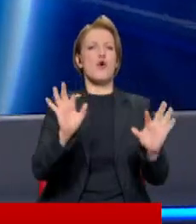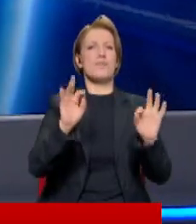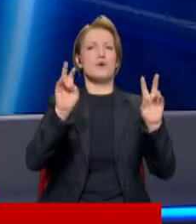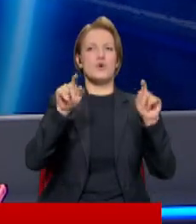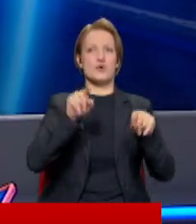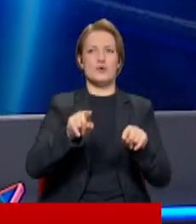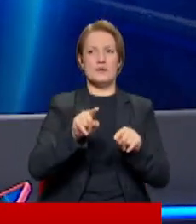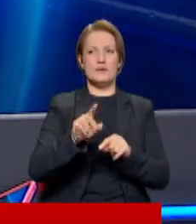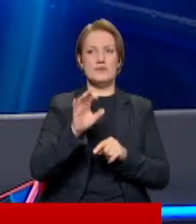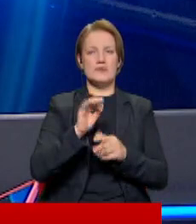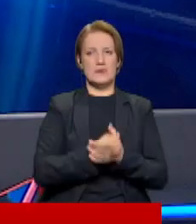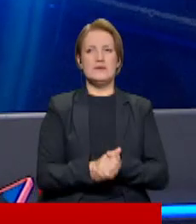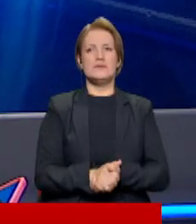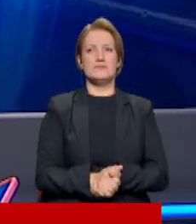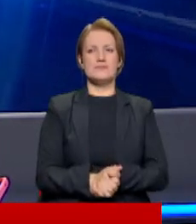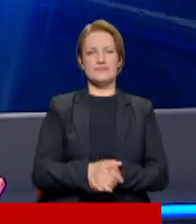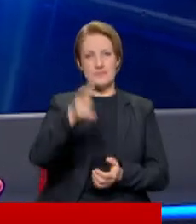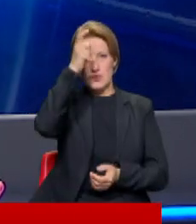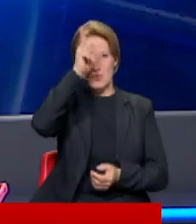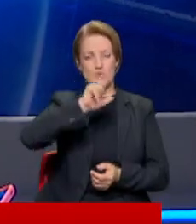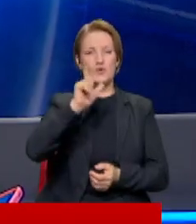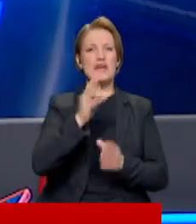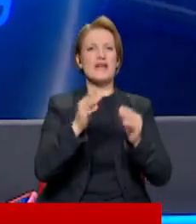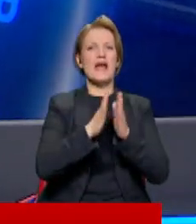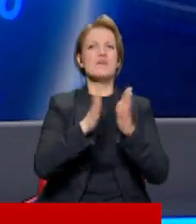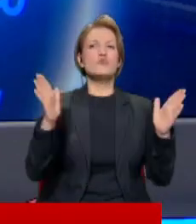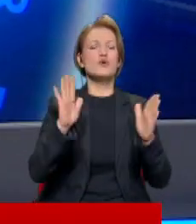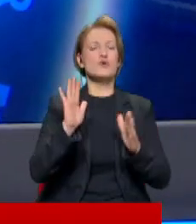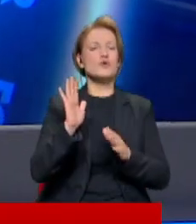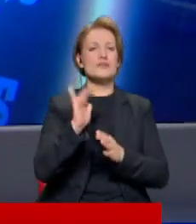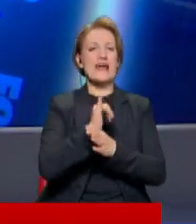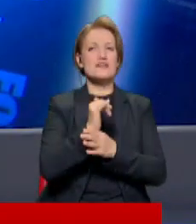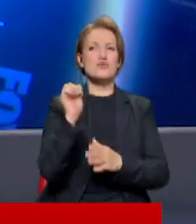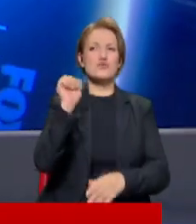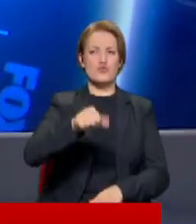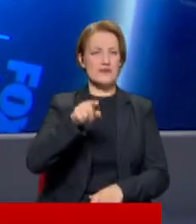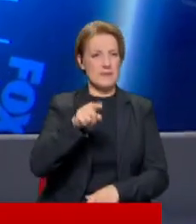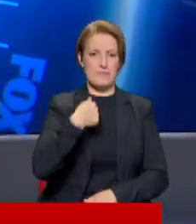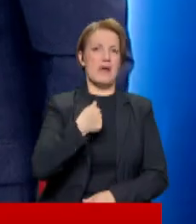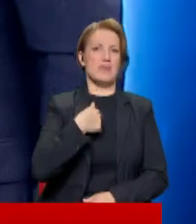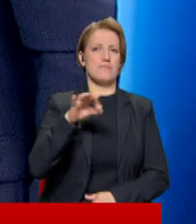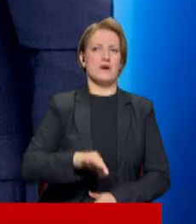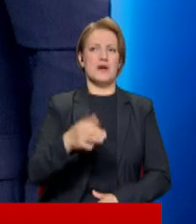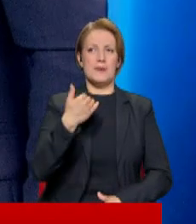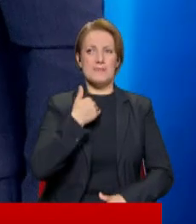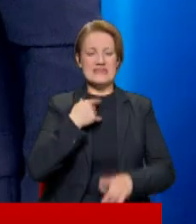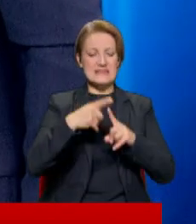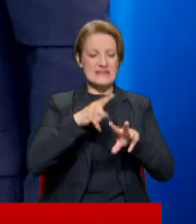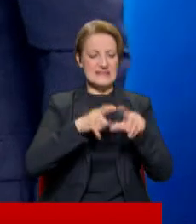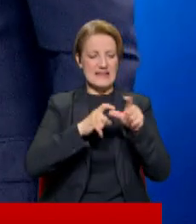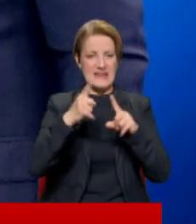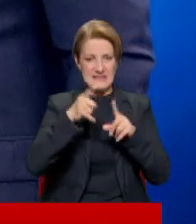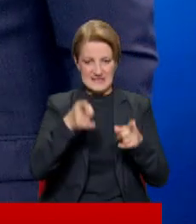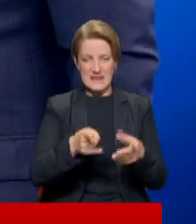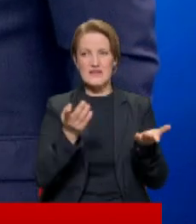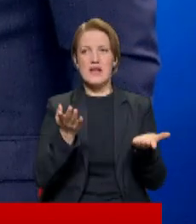Sınav filmi vardı Okan Bayülgen ve Van Damla oynuyor Türkiye'deki en büyük Dershane düşman olarak benle başlıyor Türk Eğitim Derneği Başkanı Biz testle tost arasına